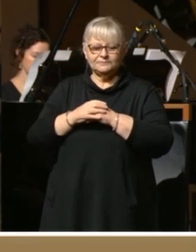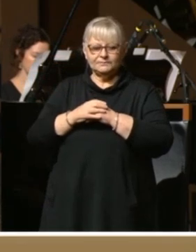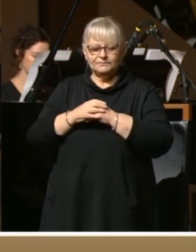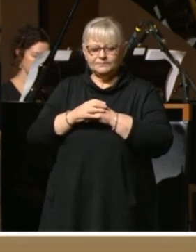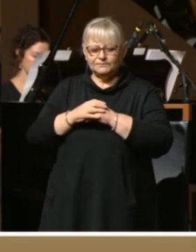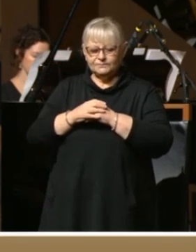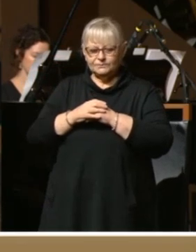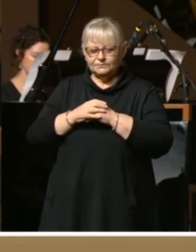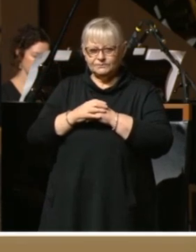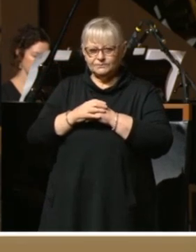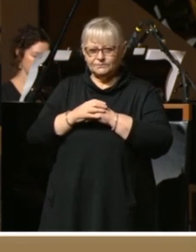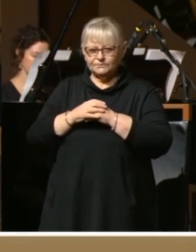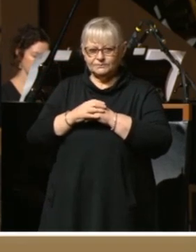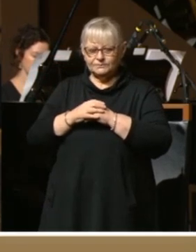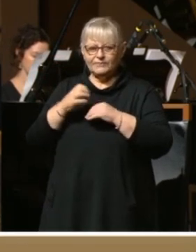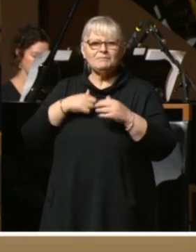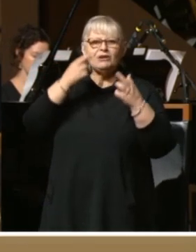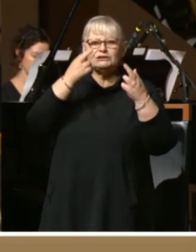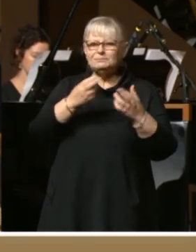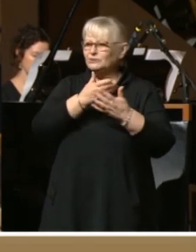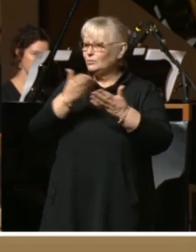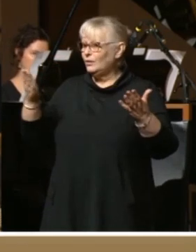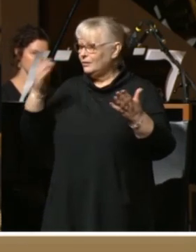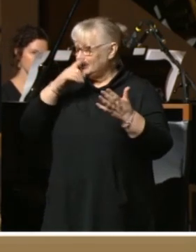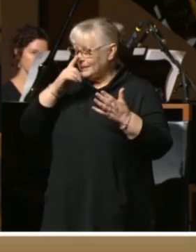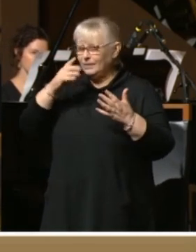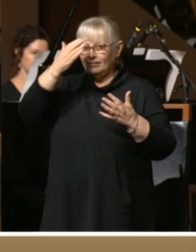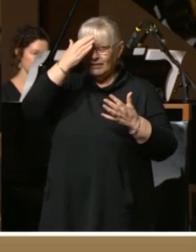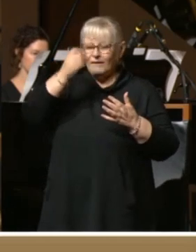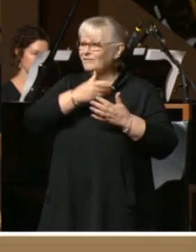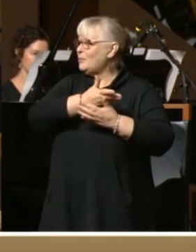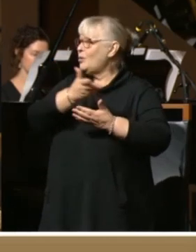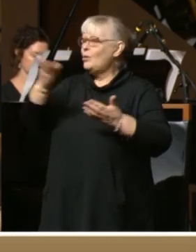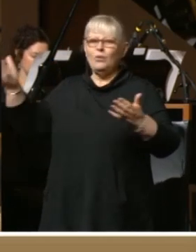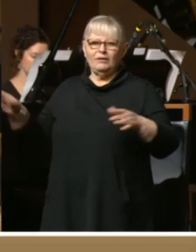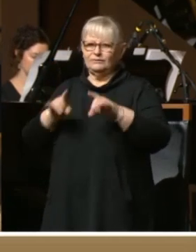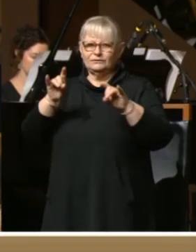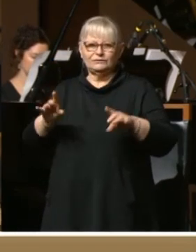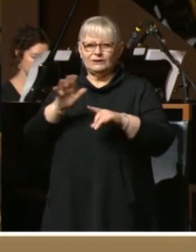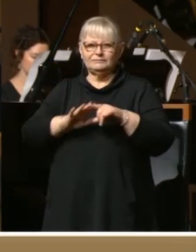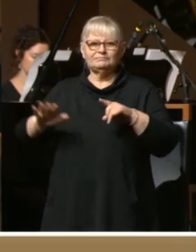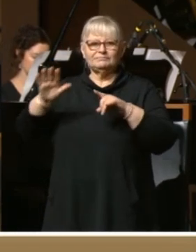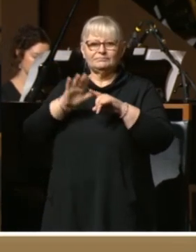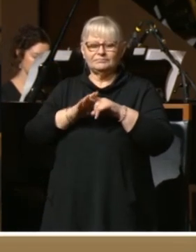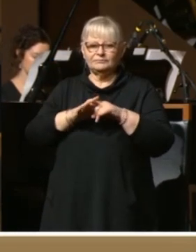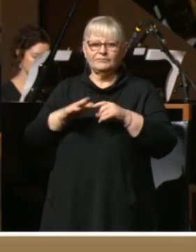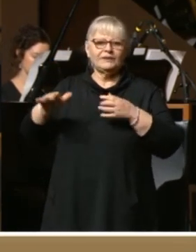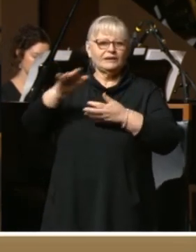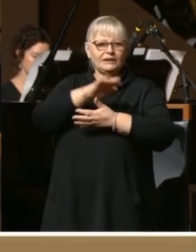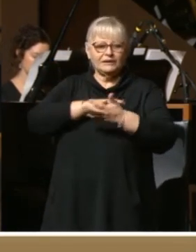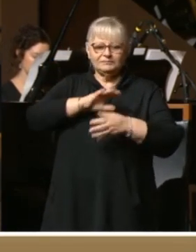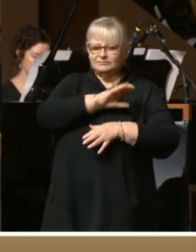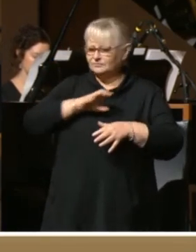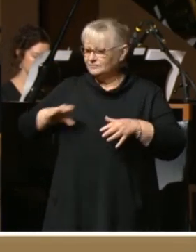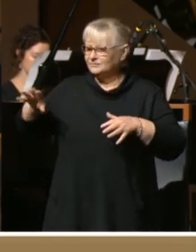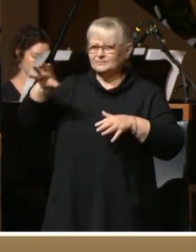Nurumbanjigu, Ninya Yiridu, my respects to all people and elders from all parts of this great country. Nyambri, Wogalu, Wallabalawa,